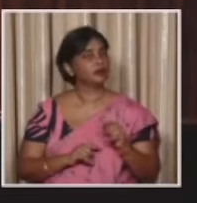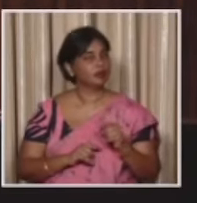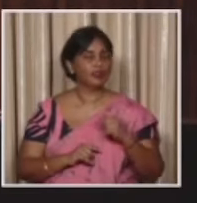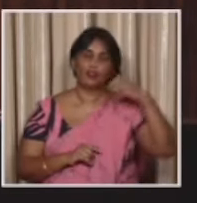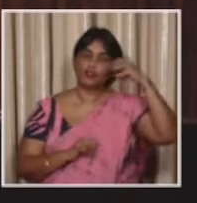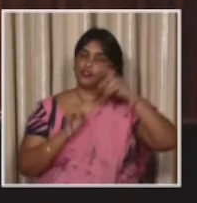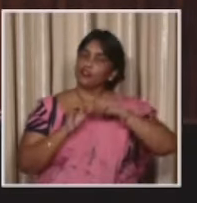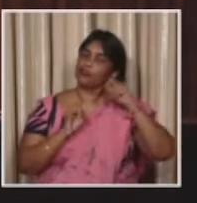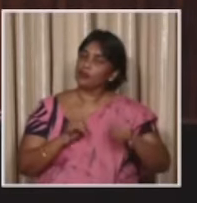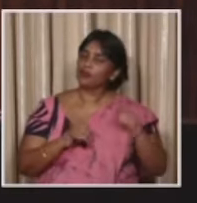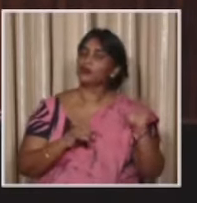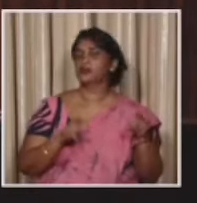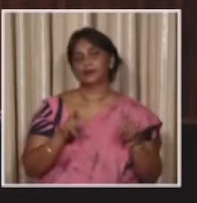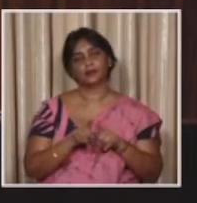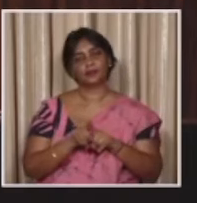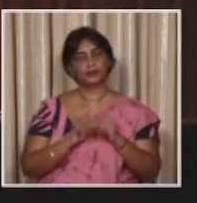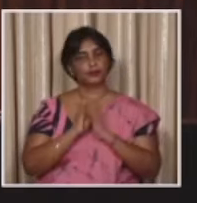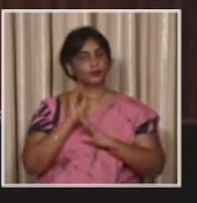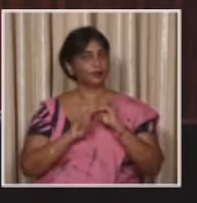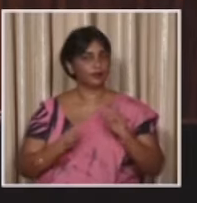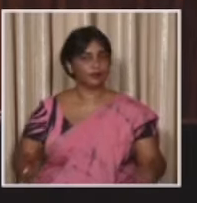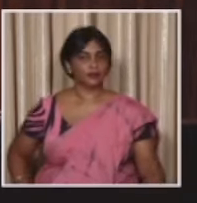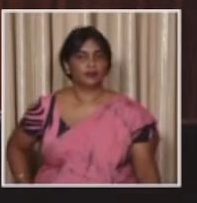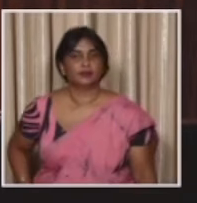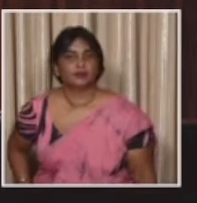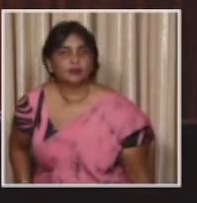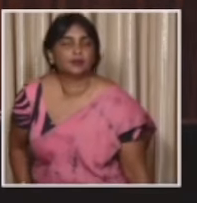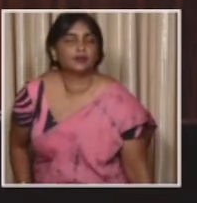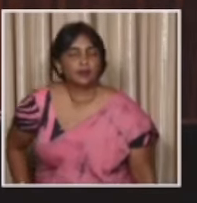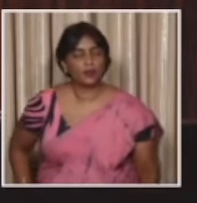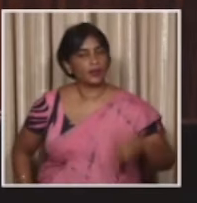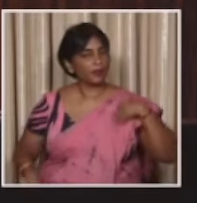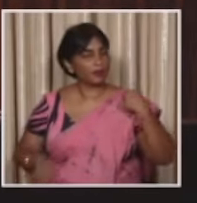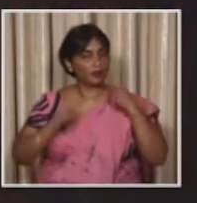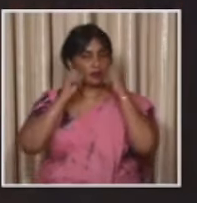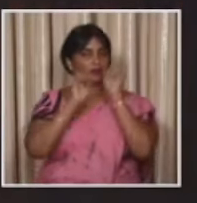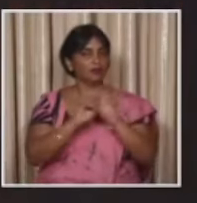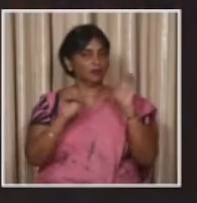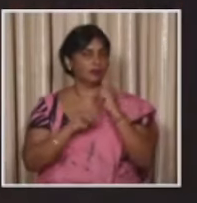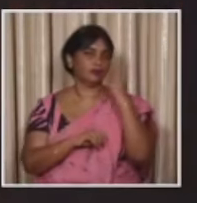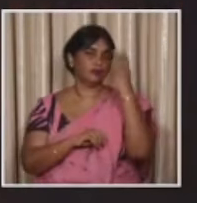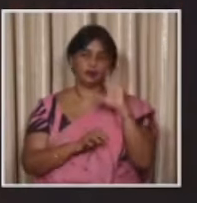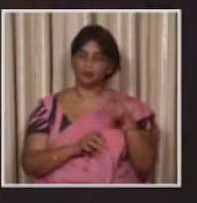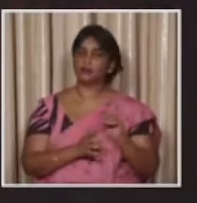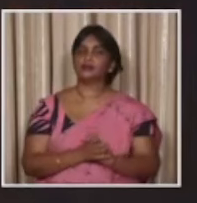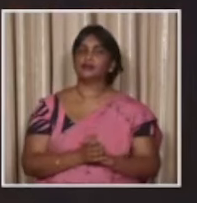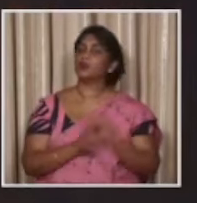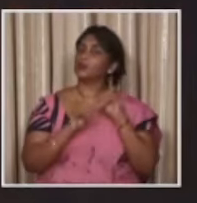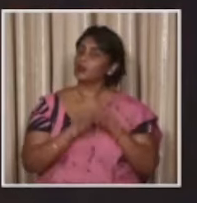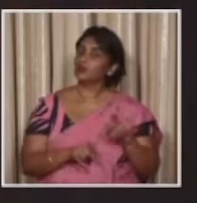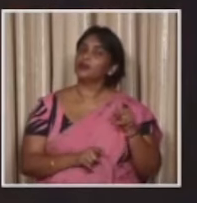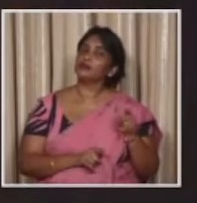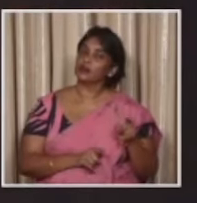විදුලි බල මණ්ඩලයේ වගේම අමාත්‍යාංශය මූලික වෙලා දැනුවත් කිරීම් කීපයක් තිබ්බා. ඒ